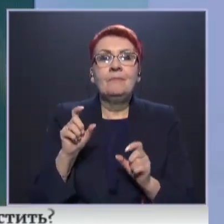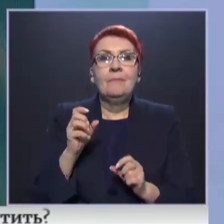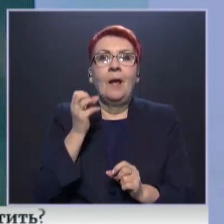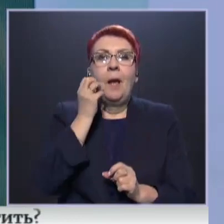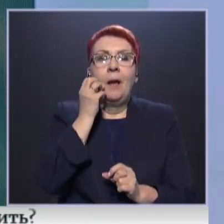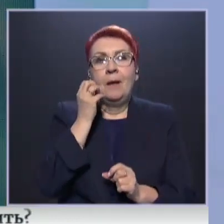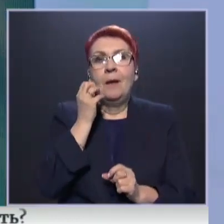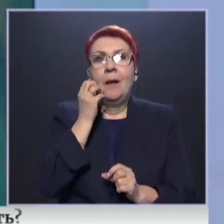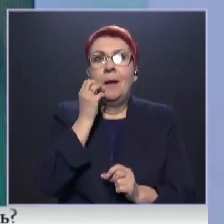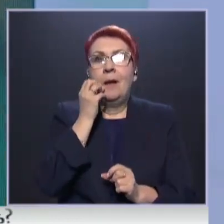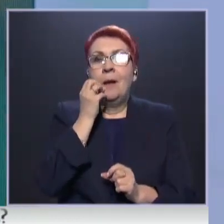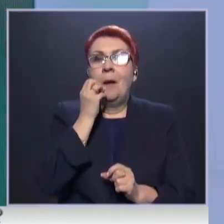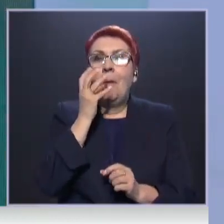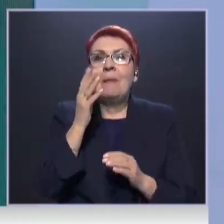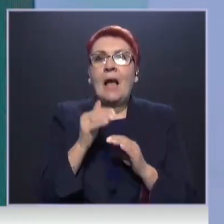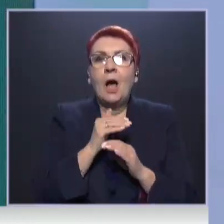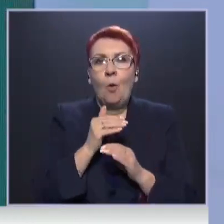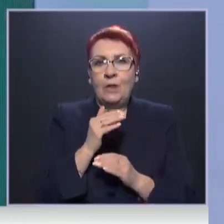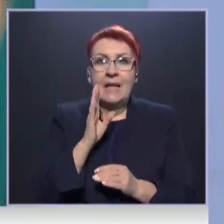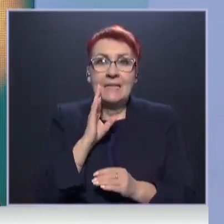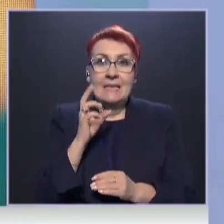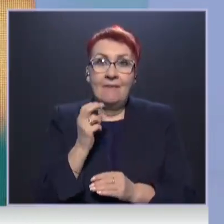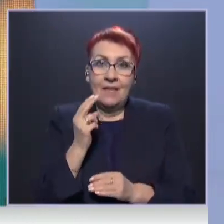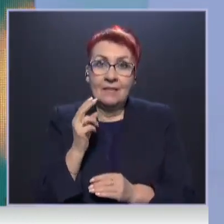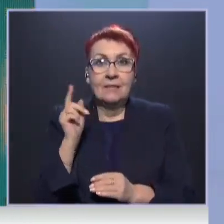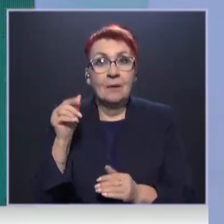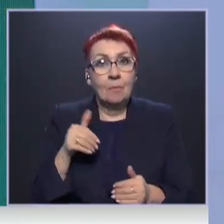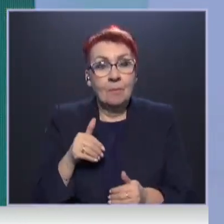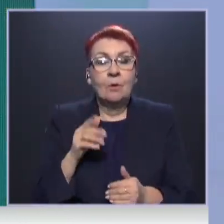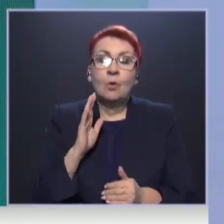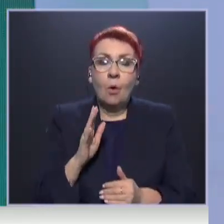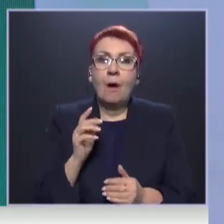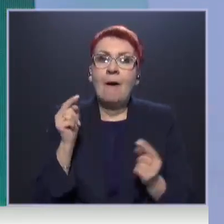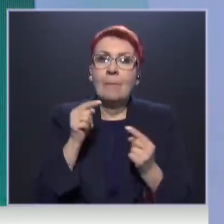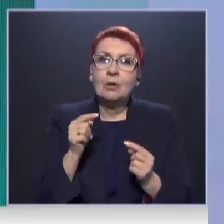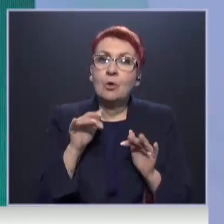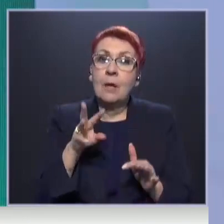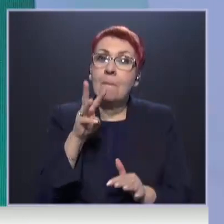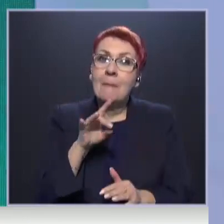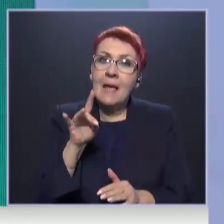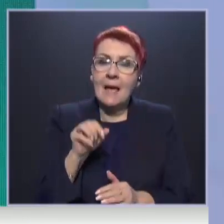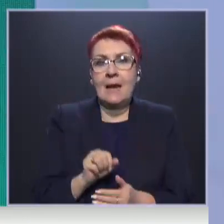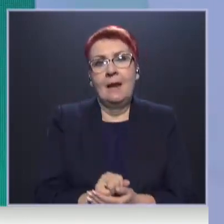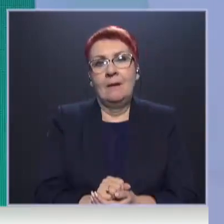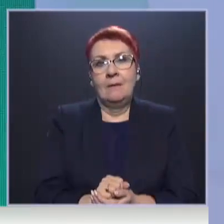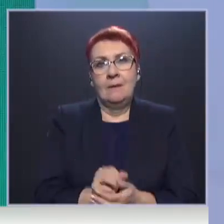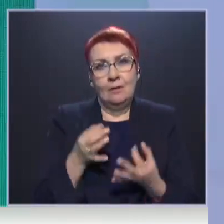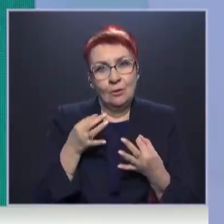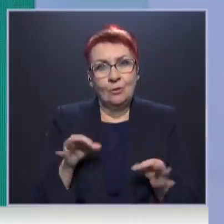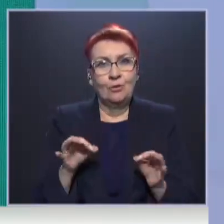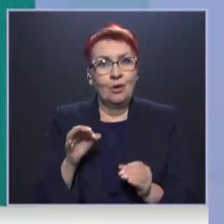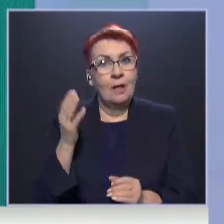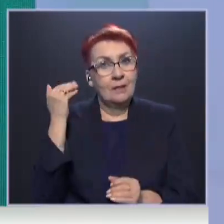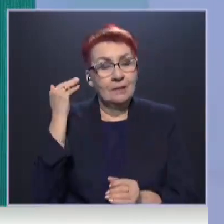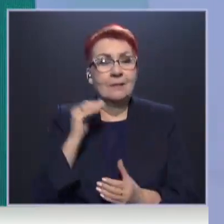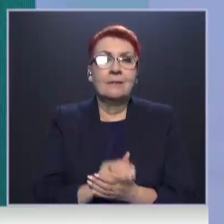посте всегда проводилась, но в определенной мере. Будем помнить все-таки, что